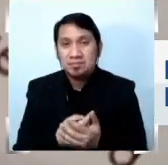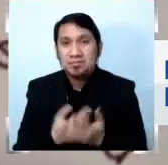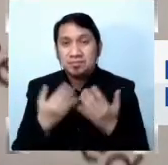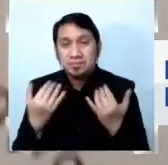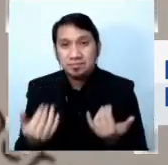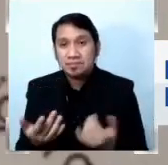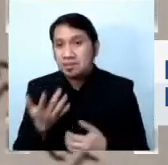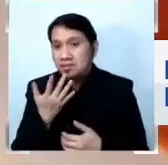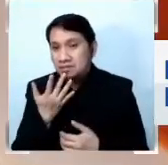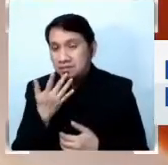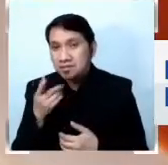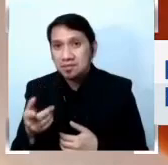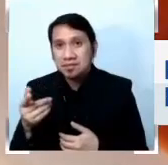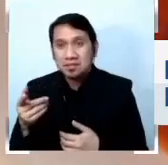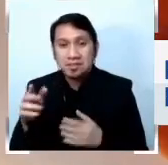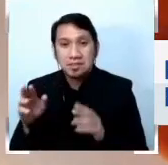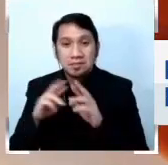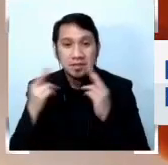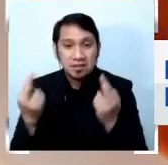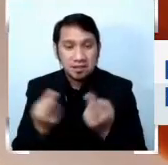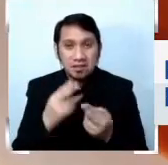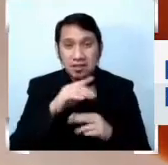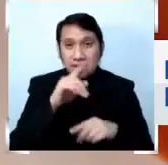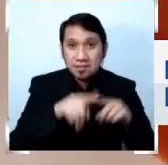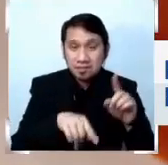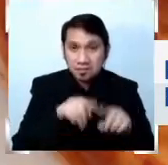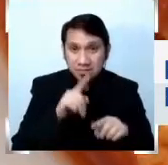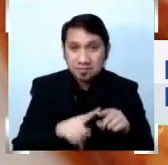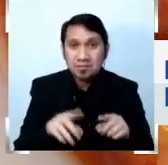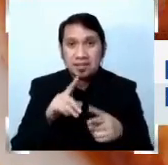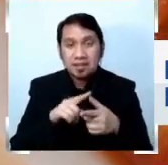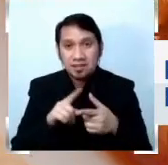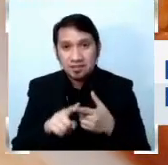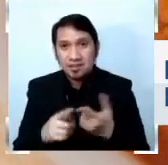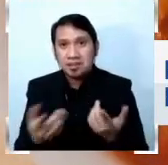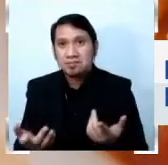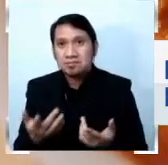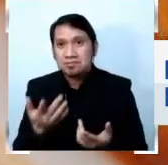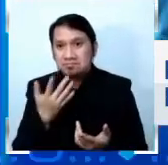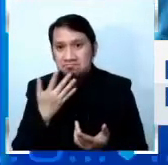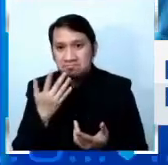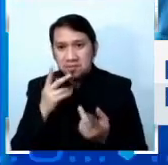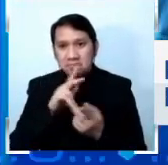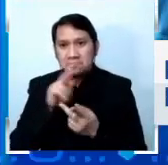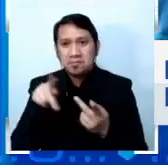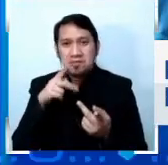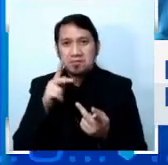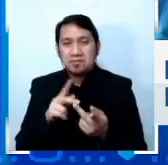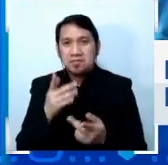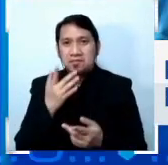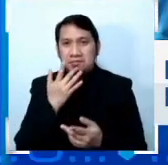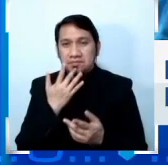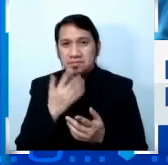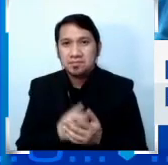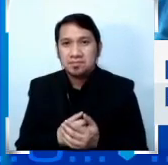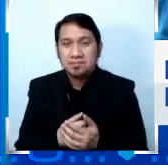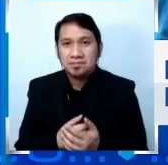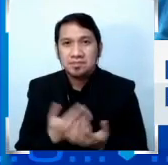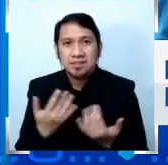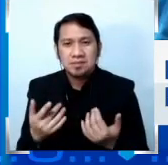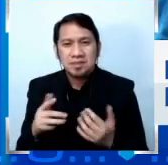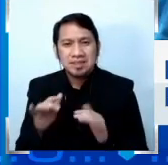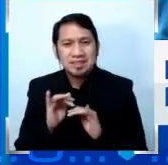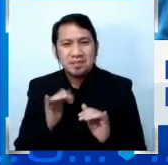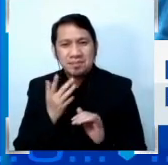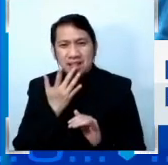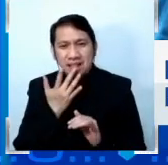nila ito sa mga kaanak at kaibigan hanggang sa makuha ang perfect taste. Parang maglalaro siya sa dila eh. May